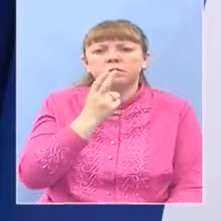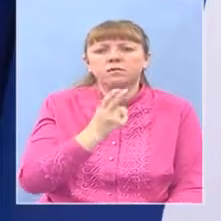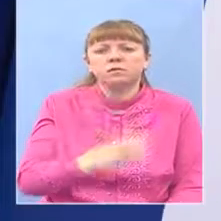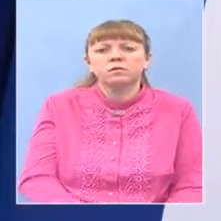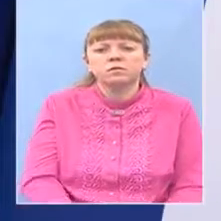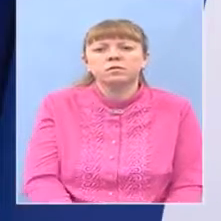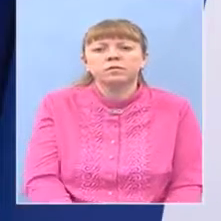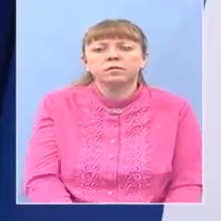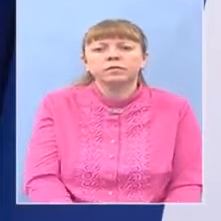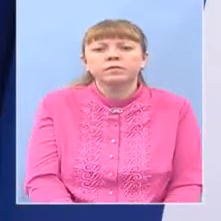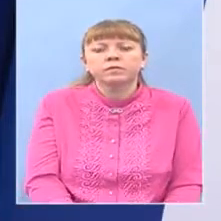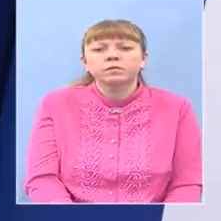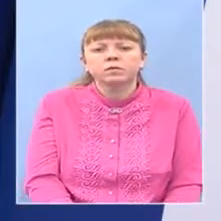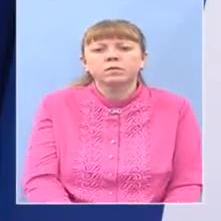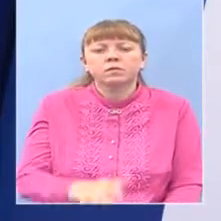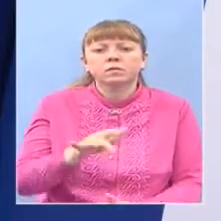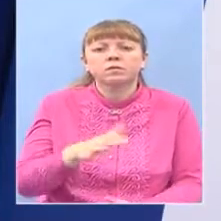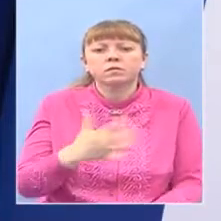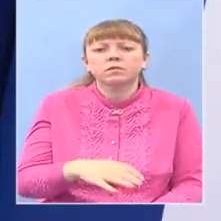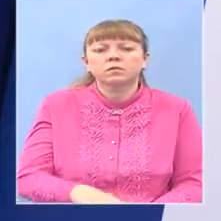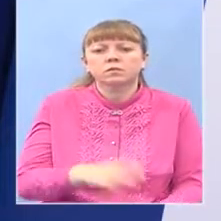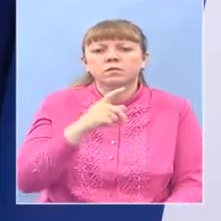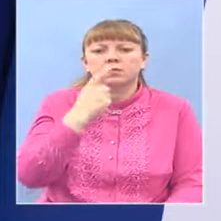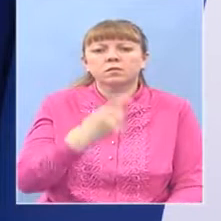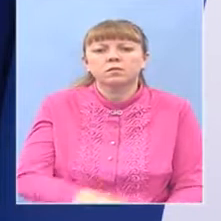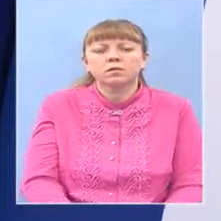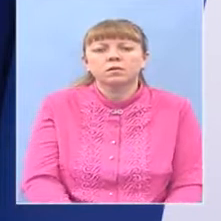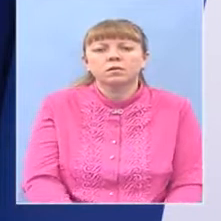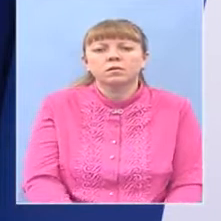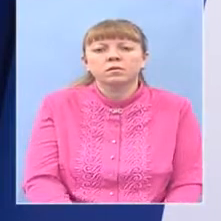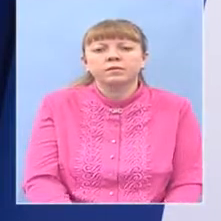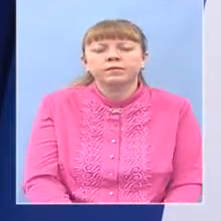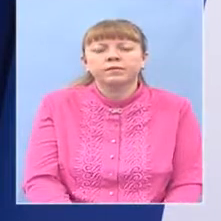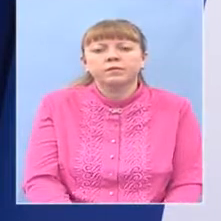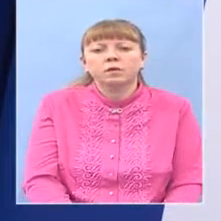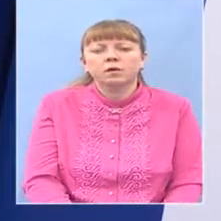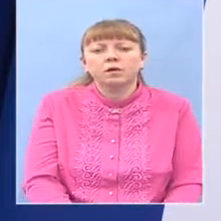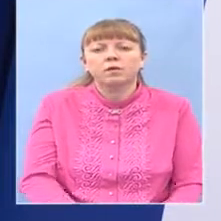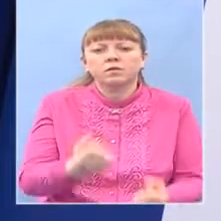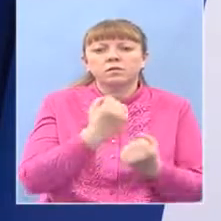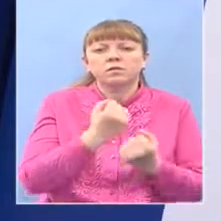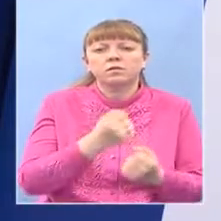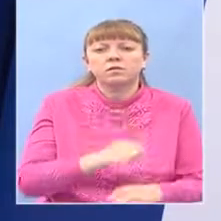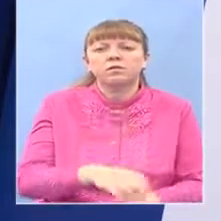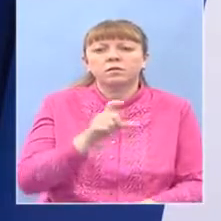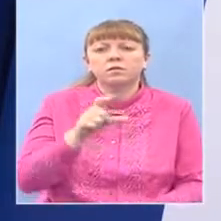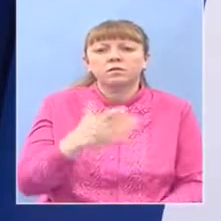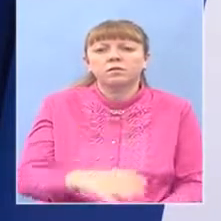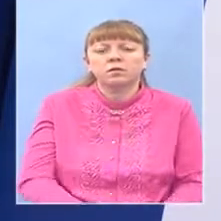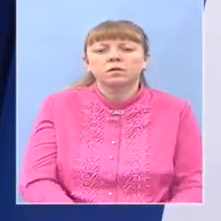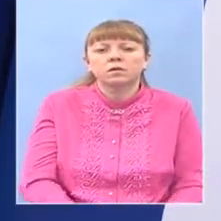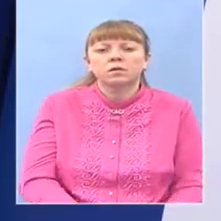проблем через деятельность неправительственных организаций. То есть это там поддержка уязвимых слоев населения, там, не